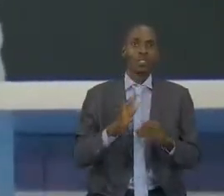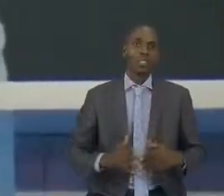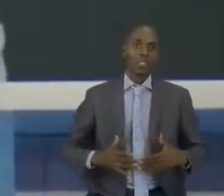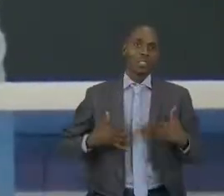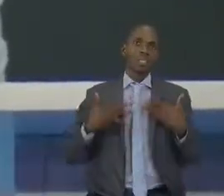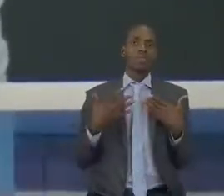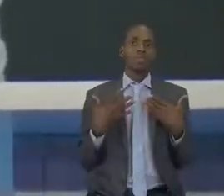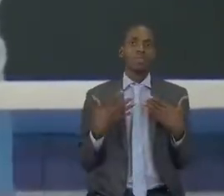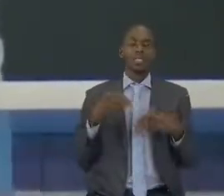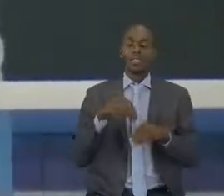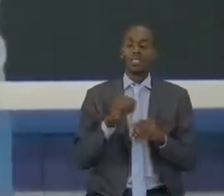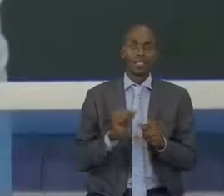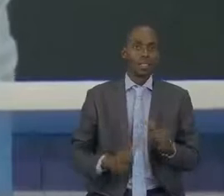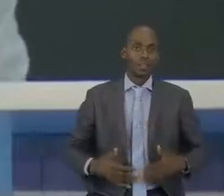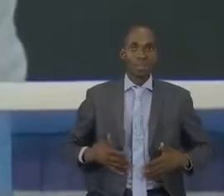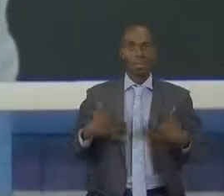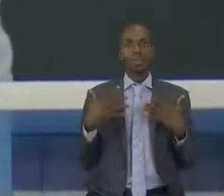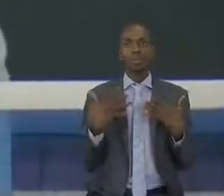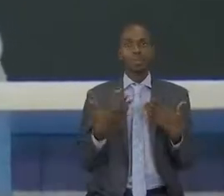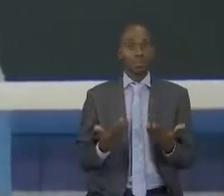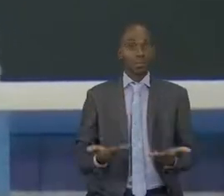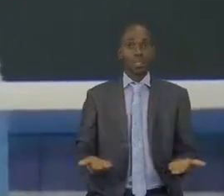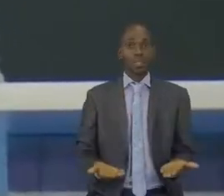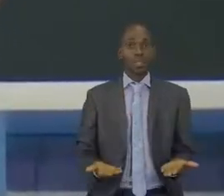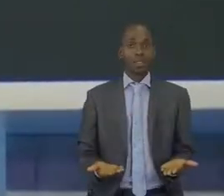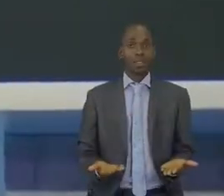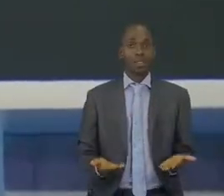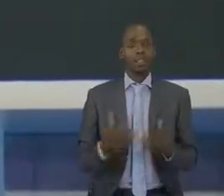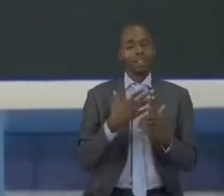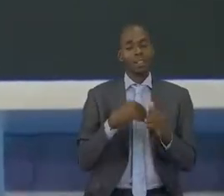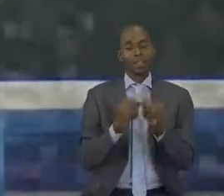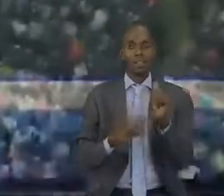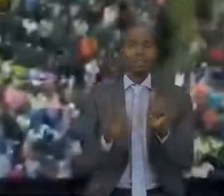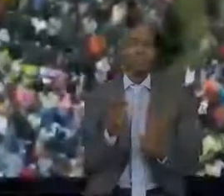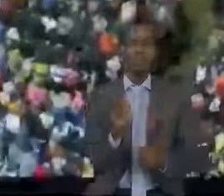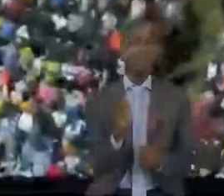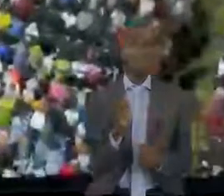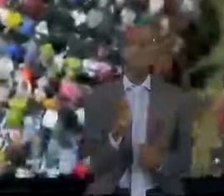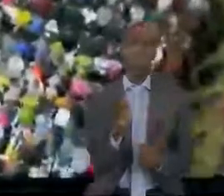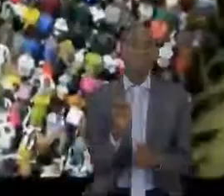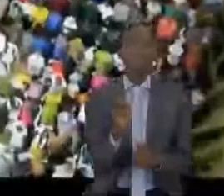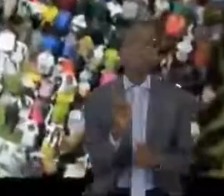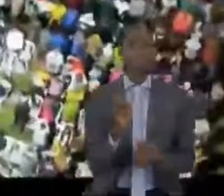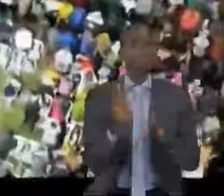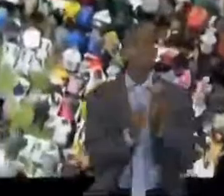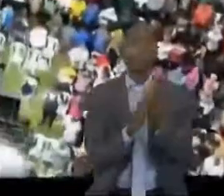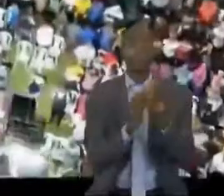dans chaque vie, ici et partout. Gloire à Dieu.